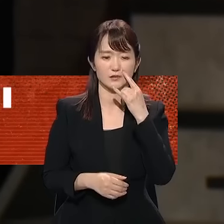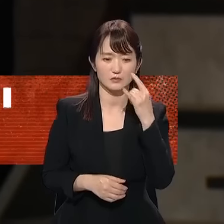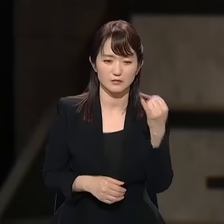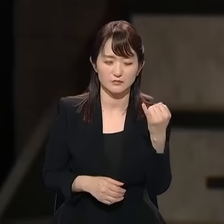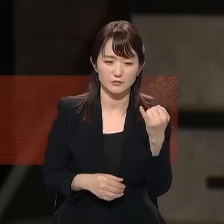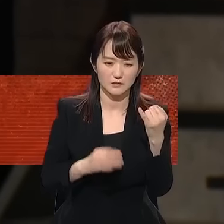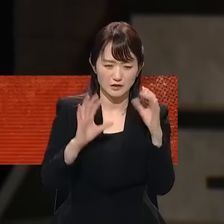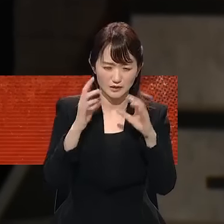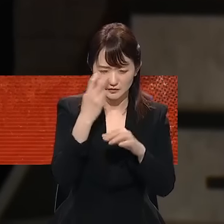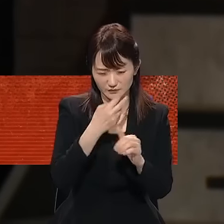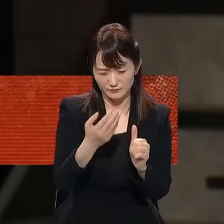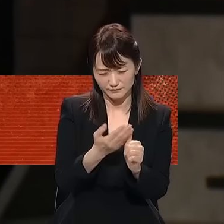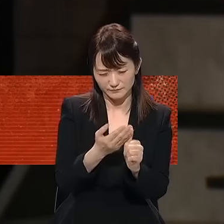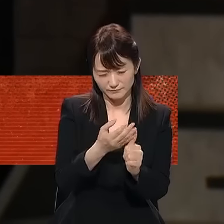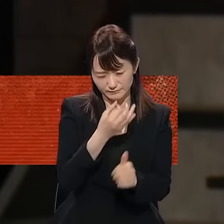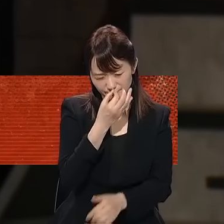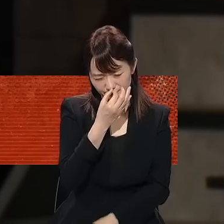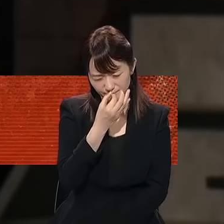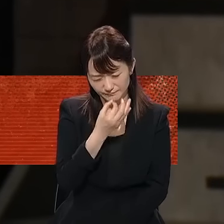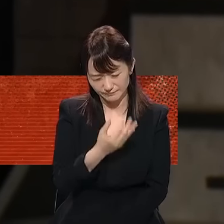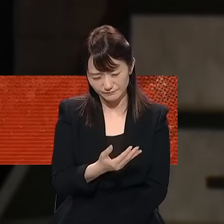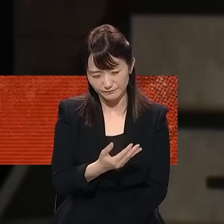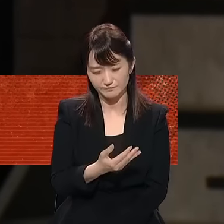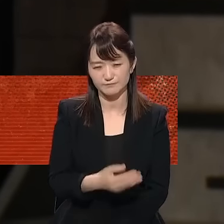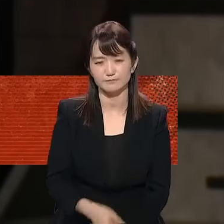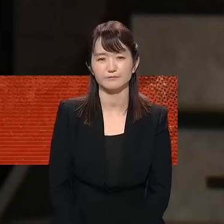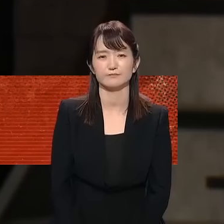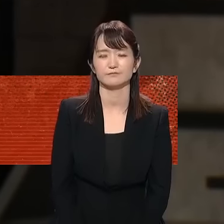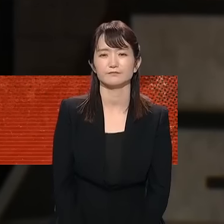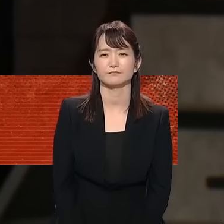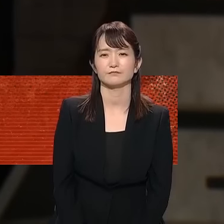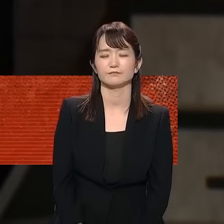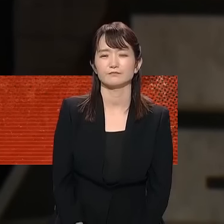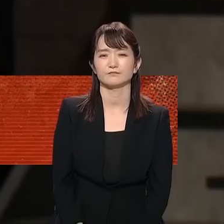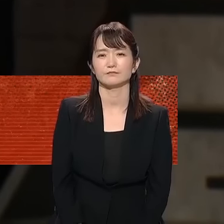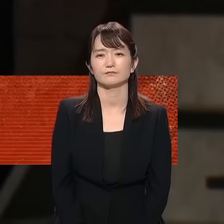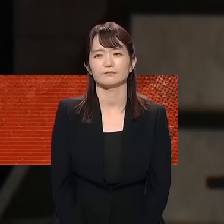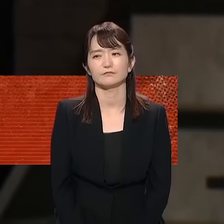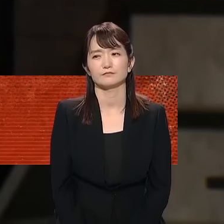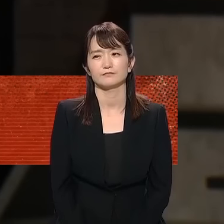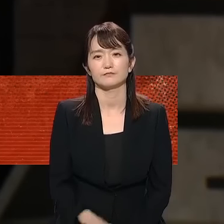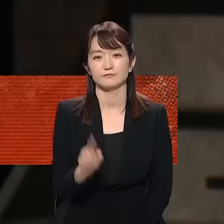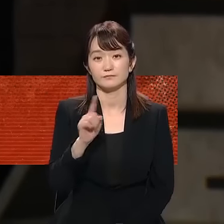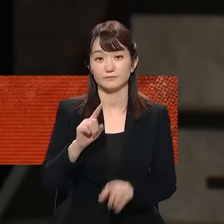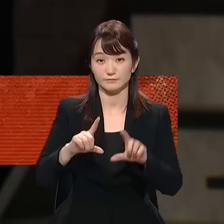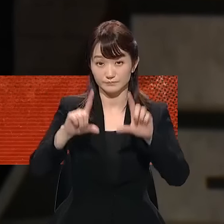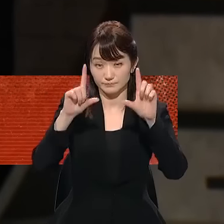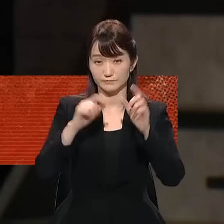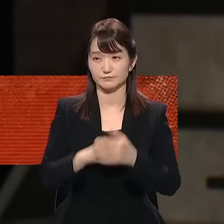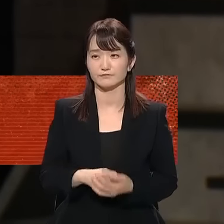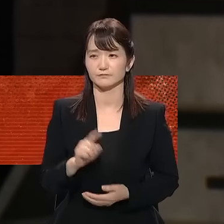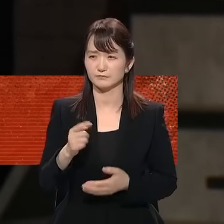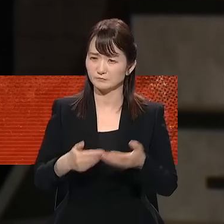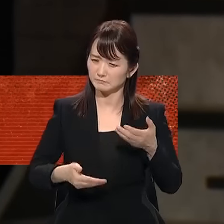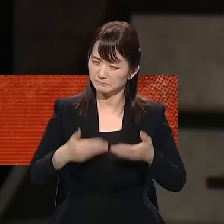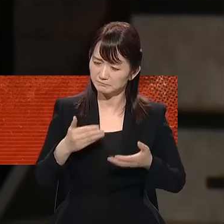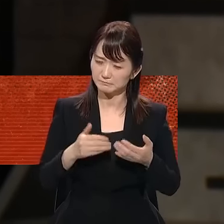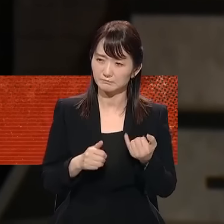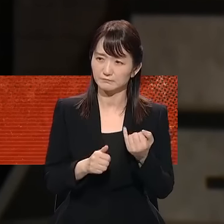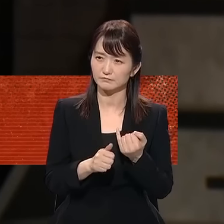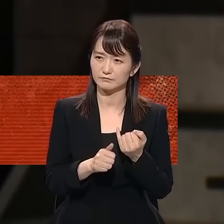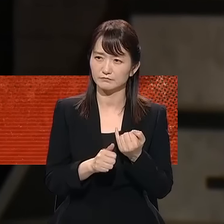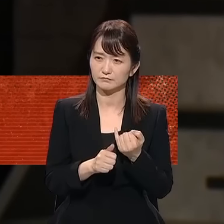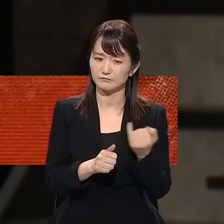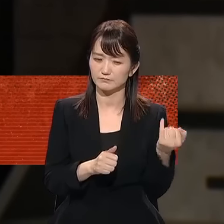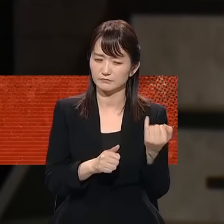표현하는 것도 정말 좀 불편한 일이죠 근데 어쨌든 그런 상황인데 어느 날 좀 아무리 바쁘긴 했어도 여자의 지검으로